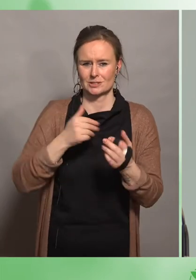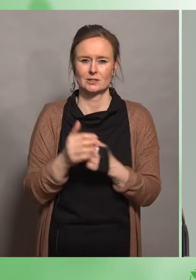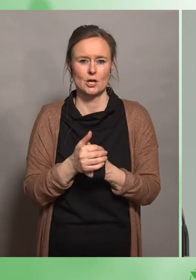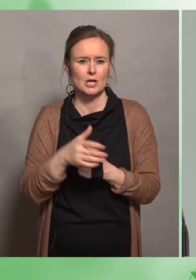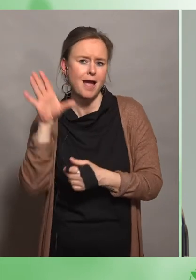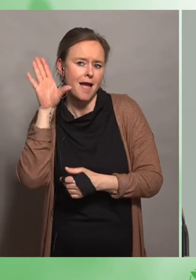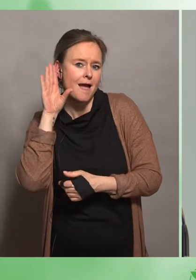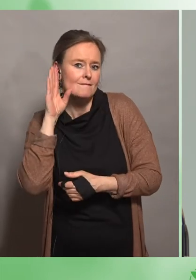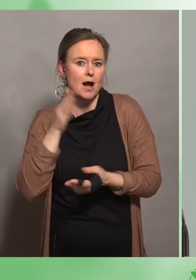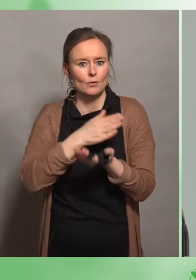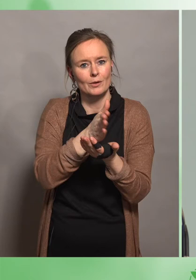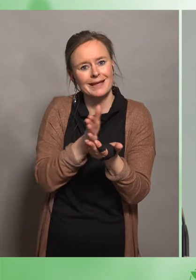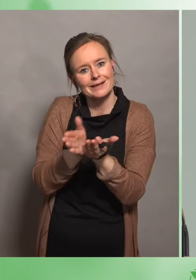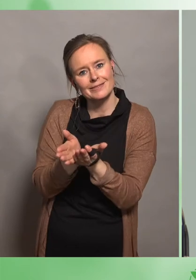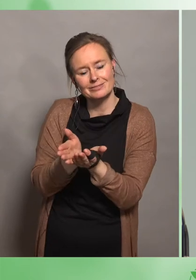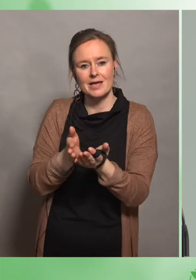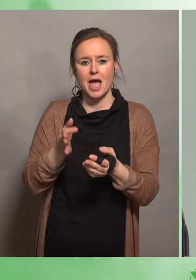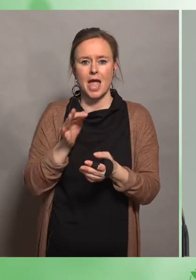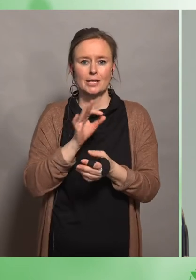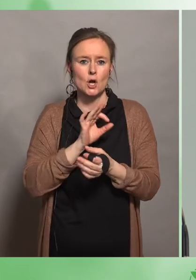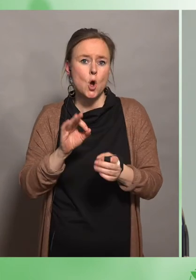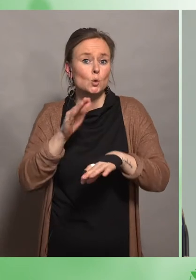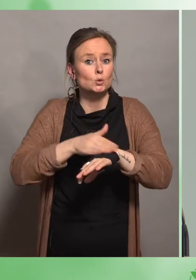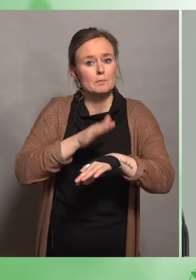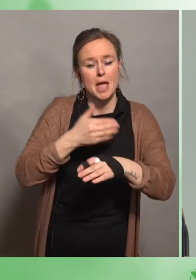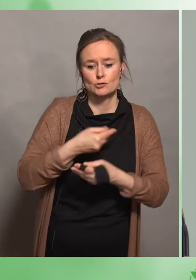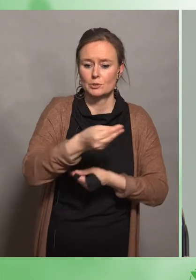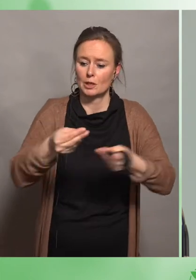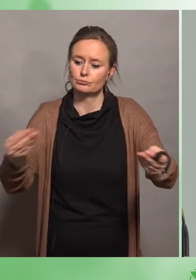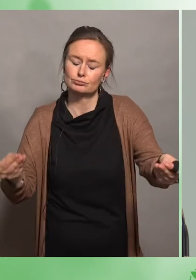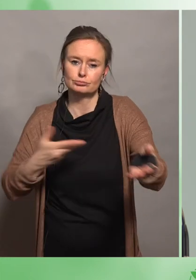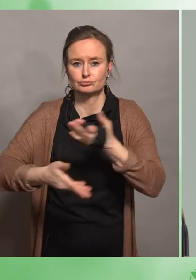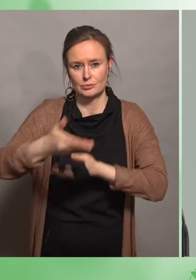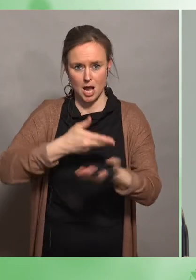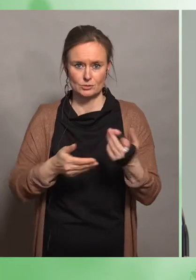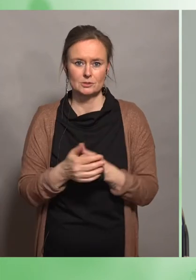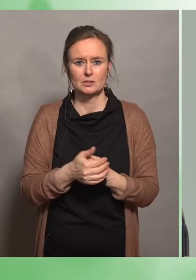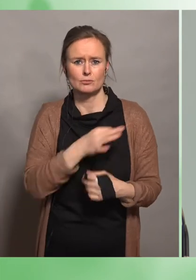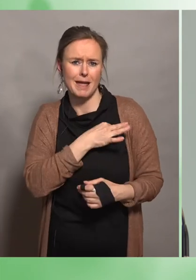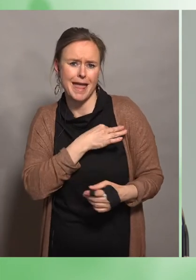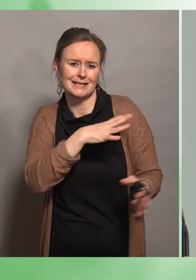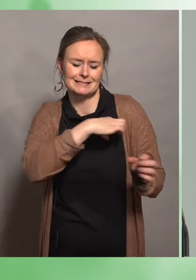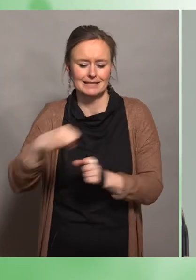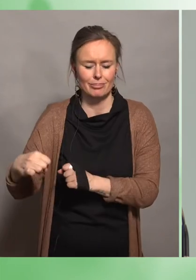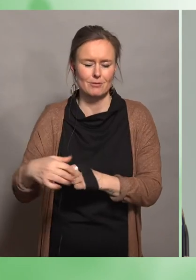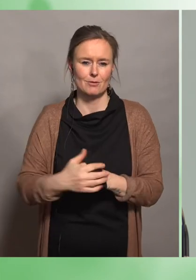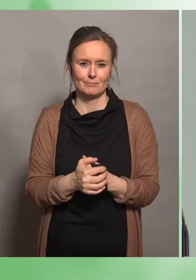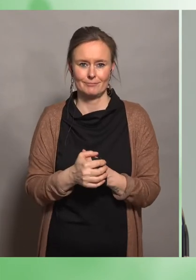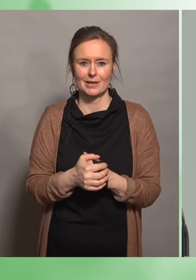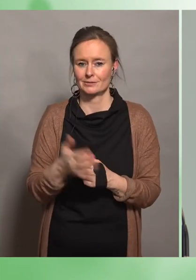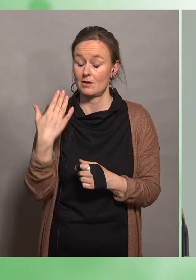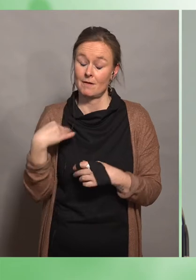Erfahrungen geteilt, Good Practice Stories geteilt, und das war sehr, sehr wertvoll. Auch nochmal Ängste genommen, und das hat sich